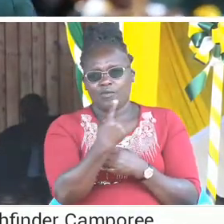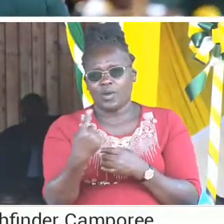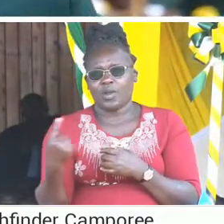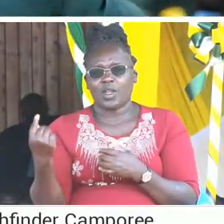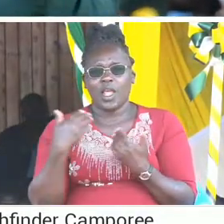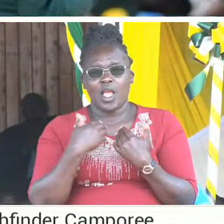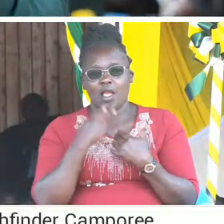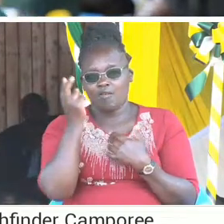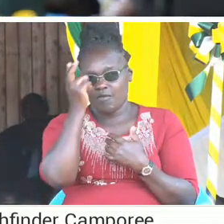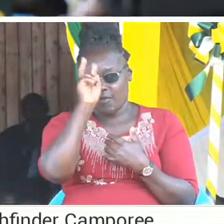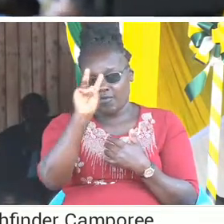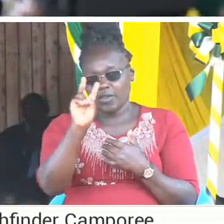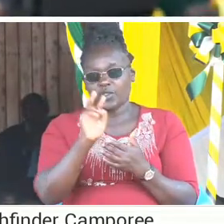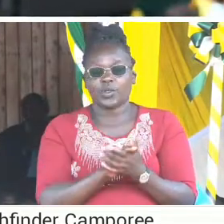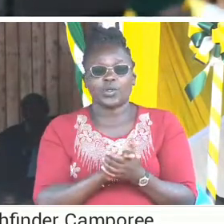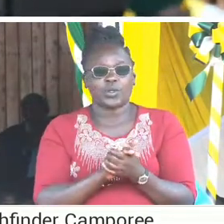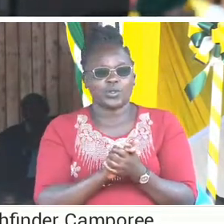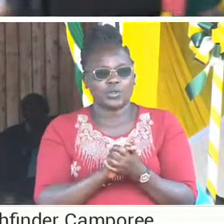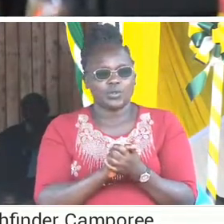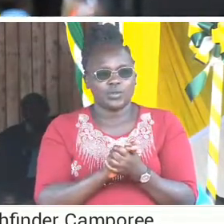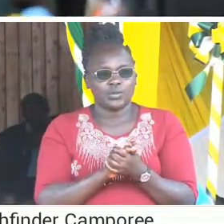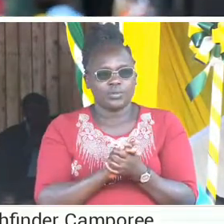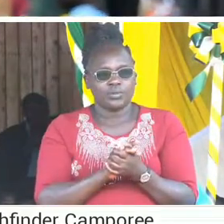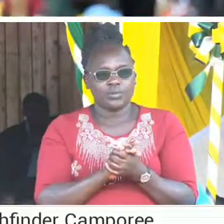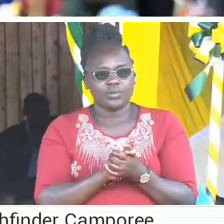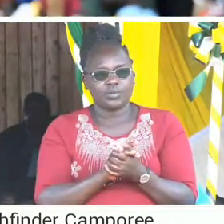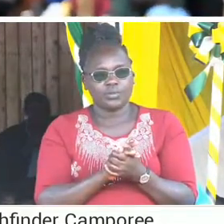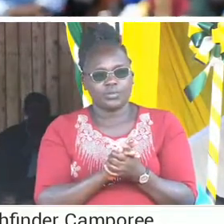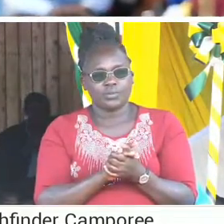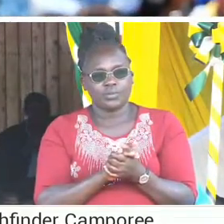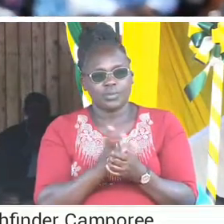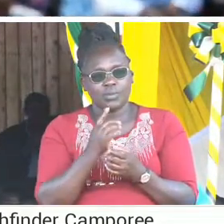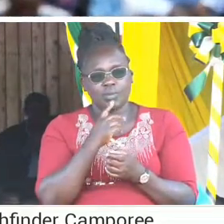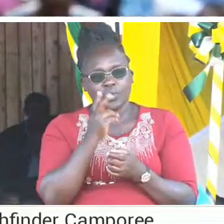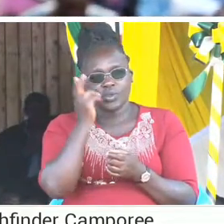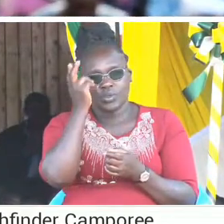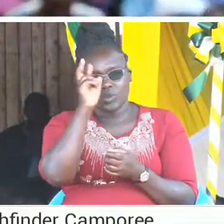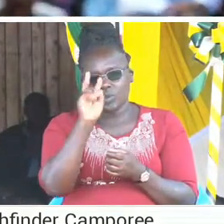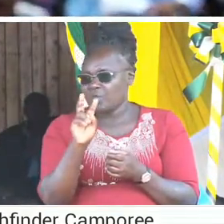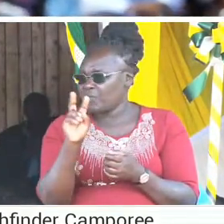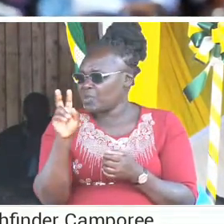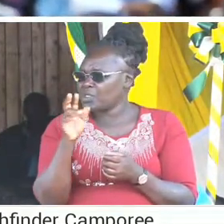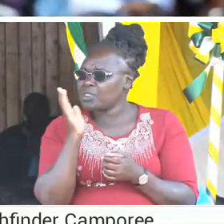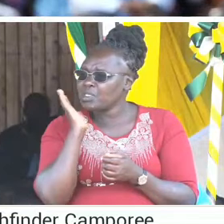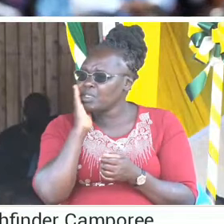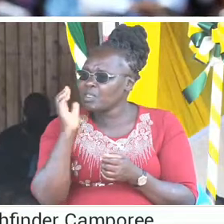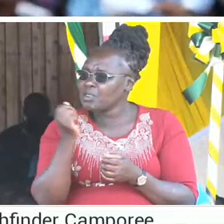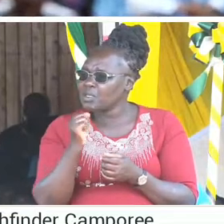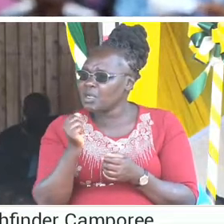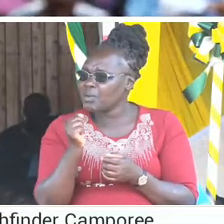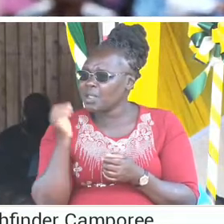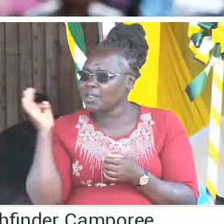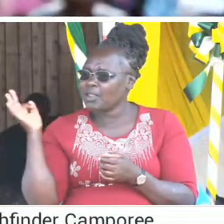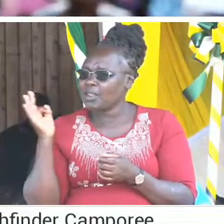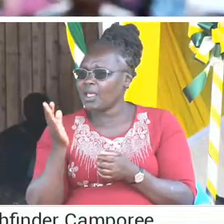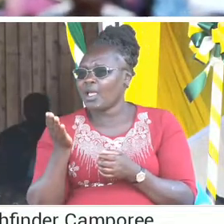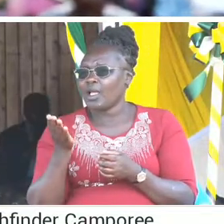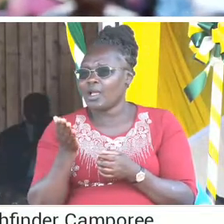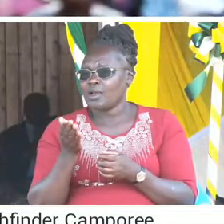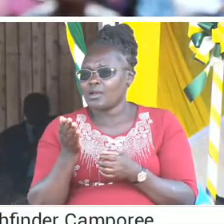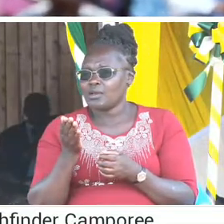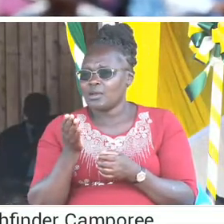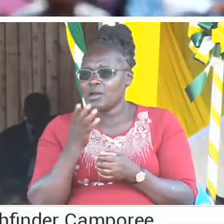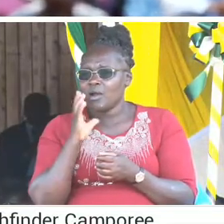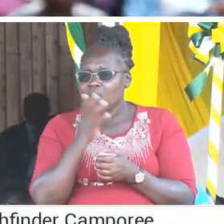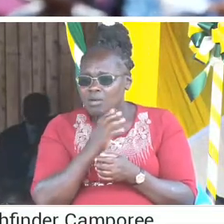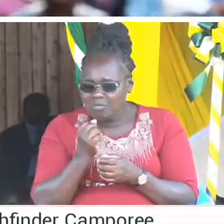aliyeko hapa ana mipango. Ngoja niwaambie, usije ukamuona mzee wa miaka 80 mama yangu pale 80 na kitu, wazee wa miaka